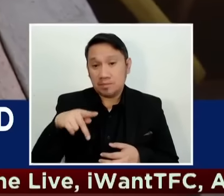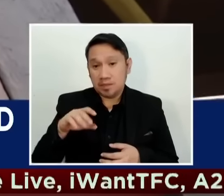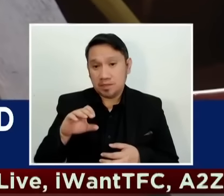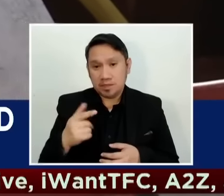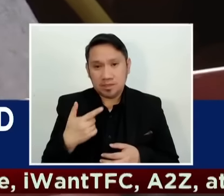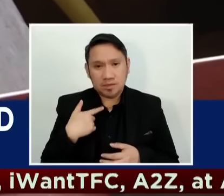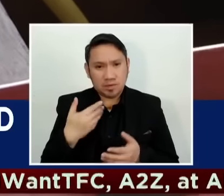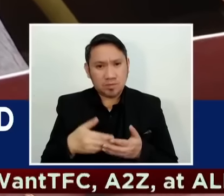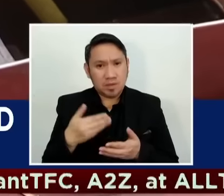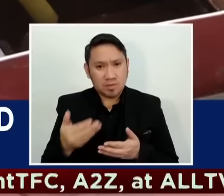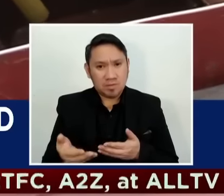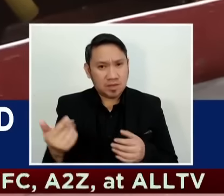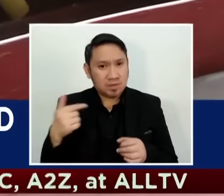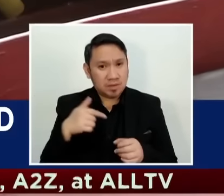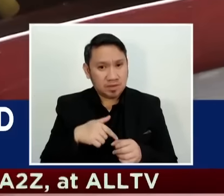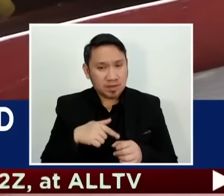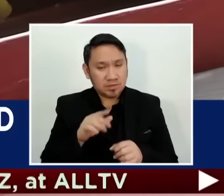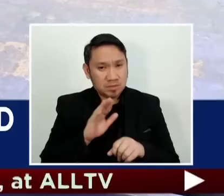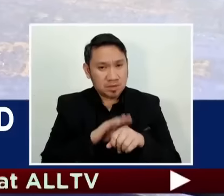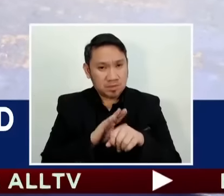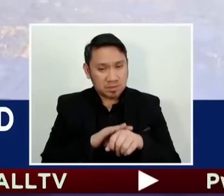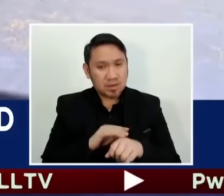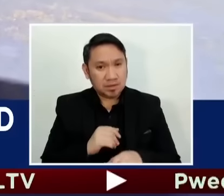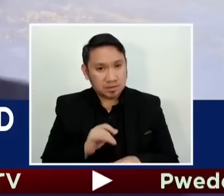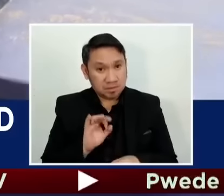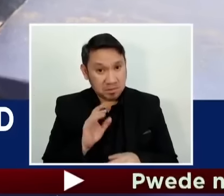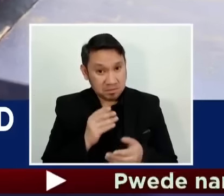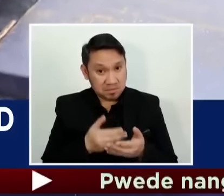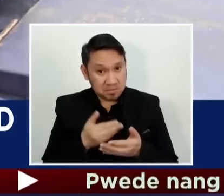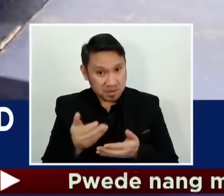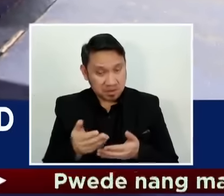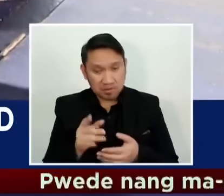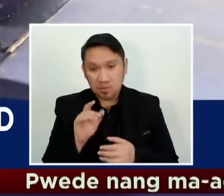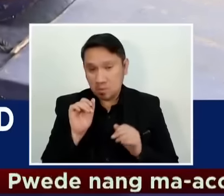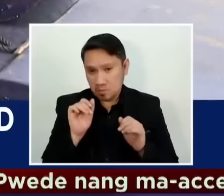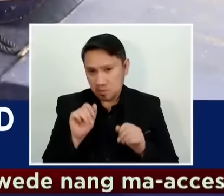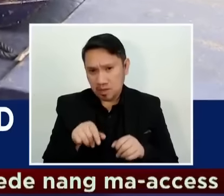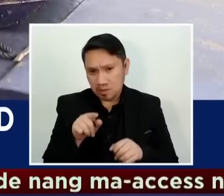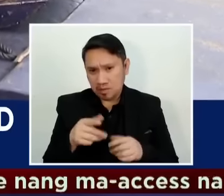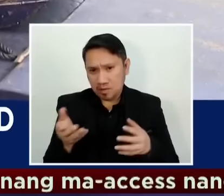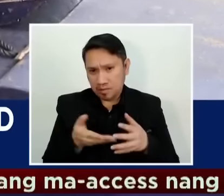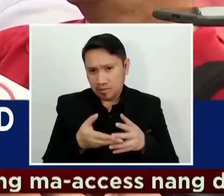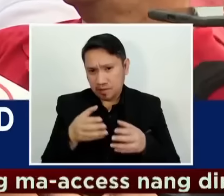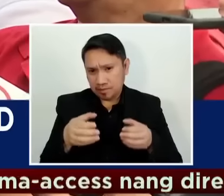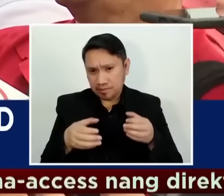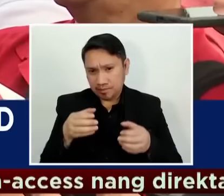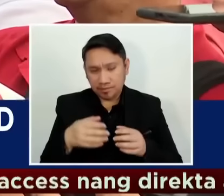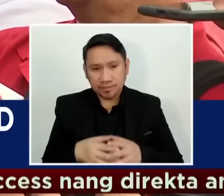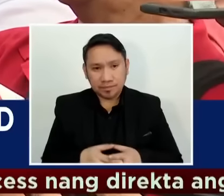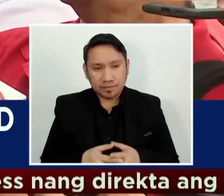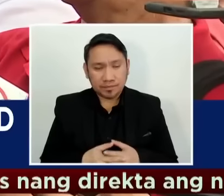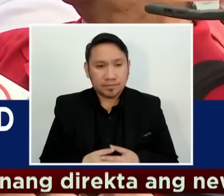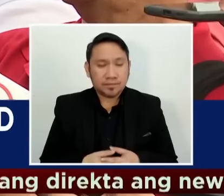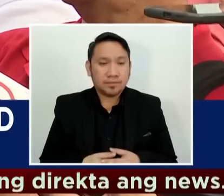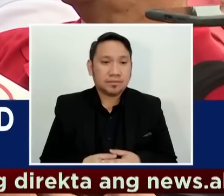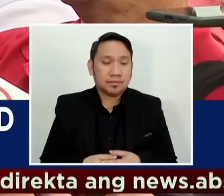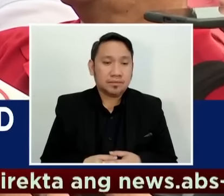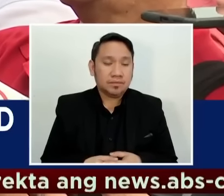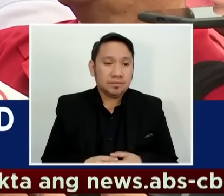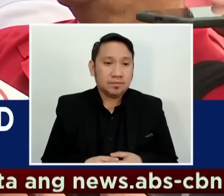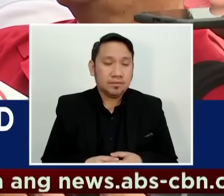ng smuggled na langis. Dagdag ng ahensya, maaari ring managot sa batas sa mga parokyano nito. Basically, this is an